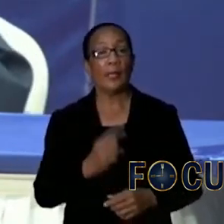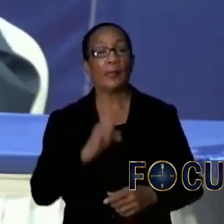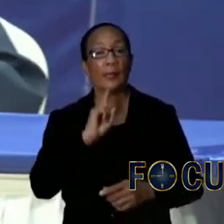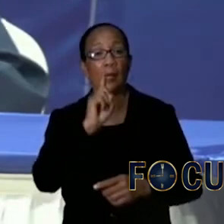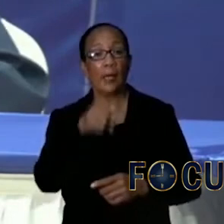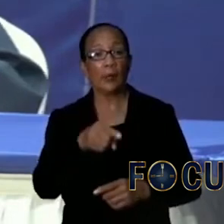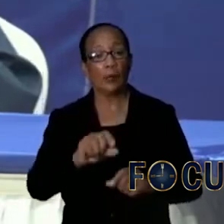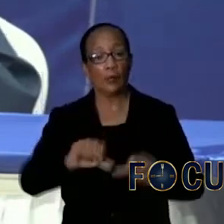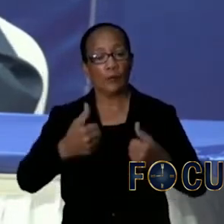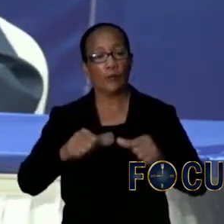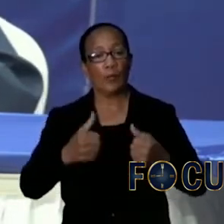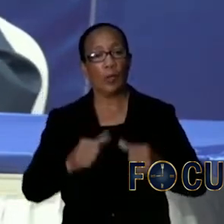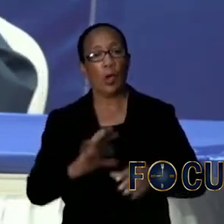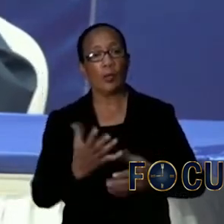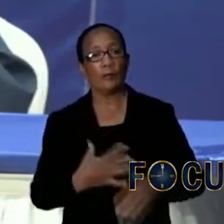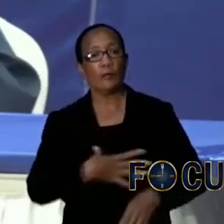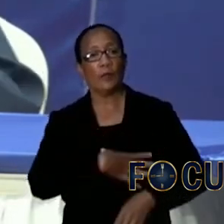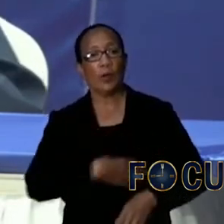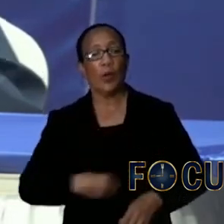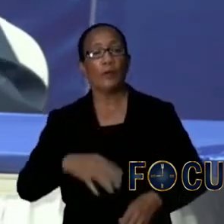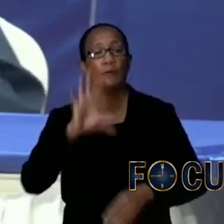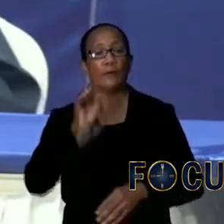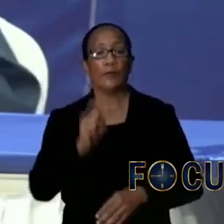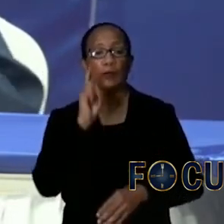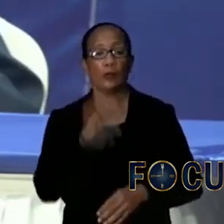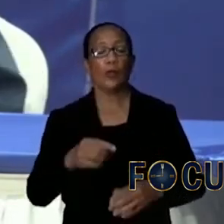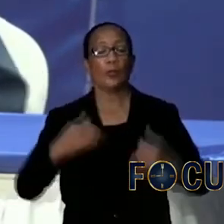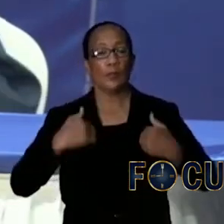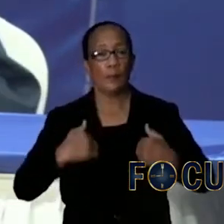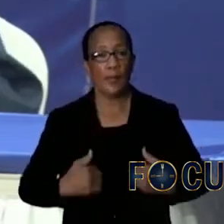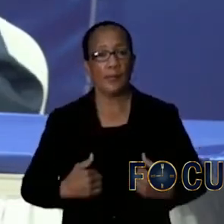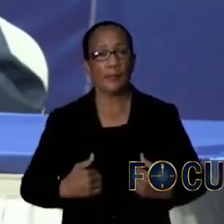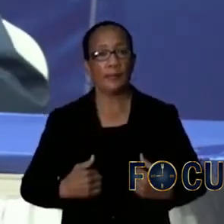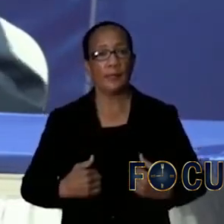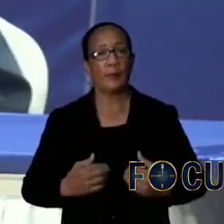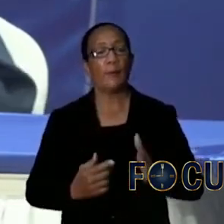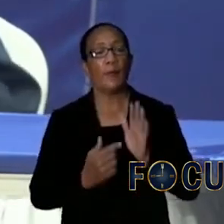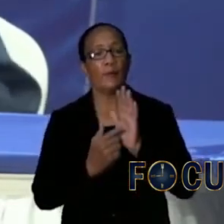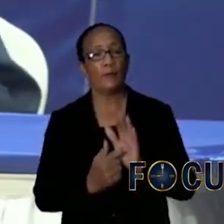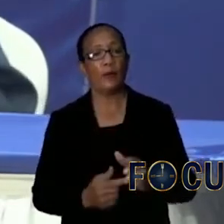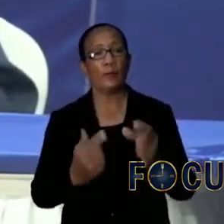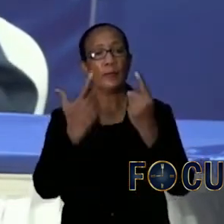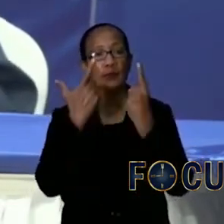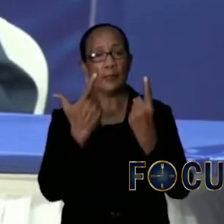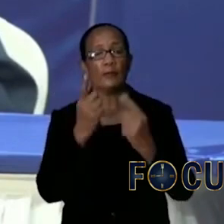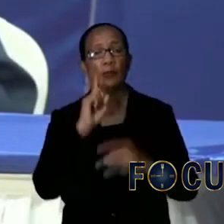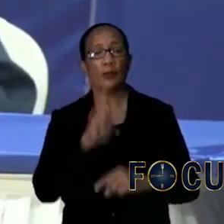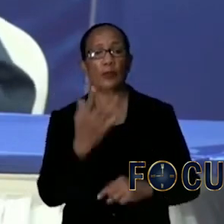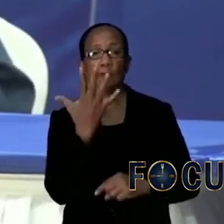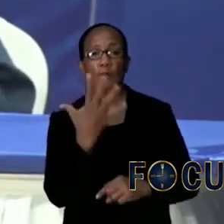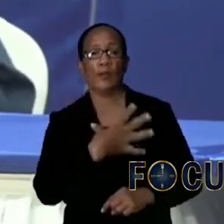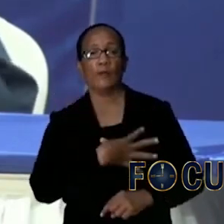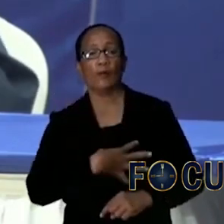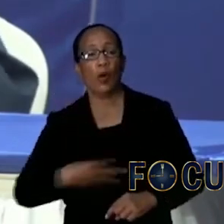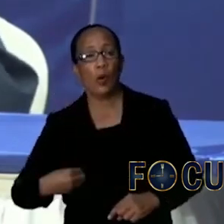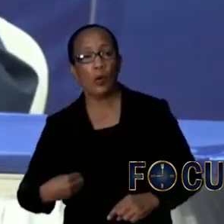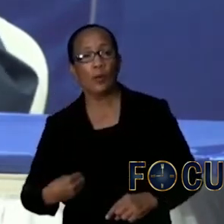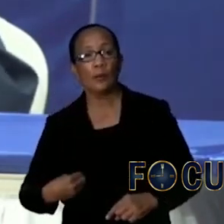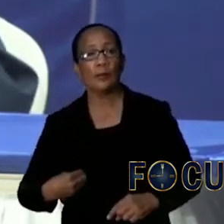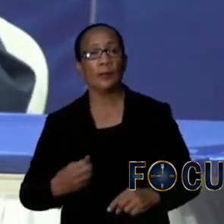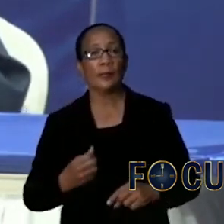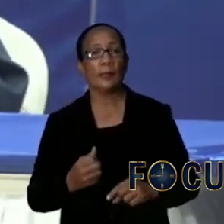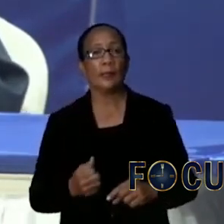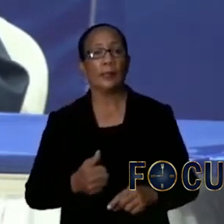een populatie van ongeveer 150.000 mensen, waarvan ongeveer 17.500 in de staf.